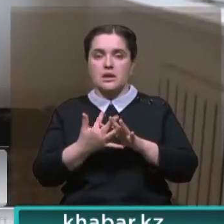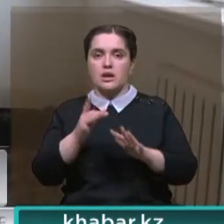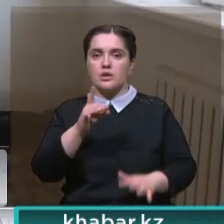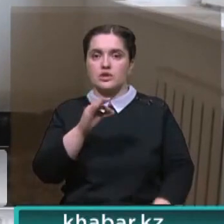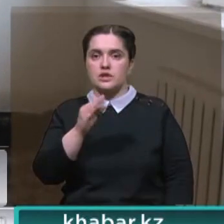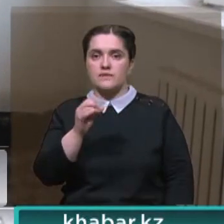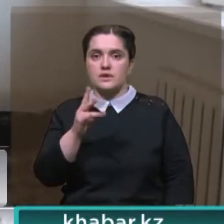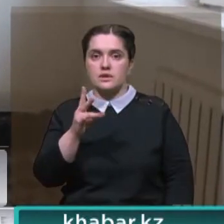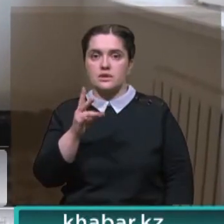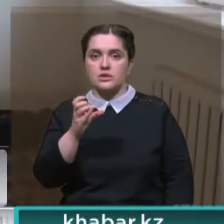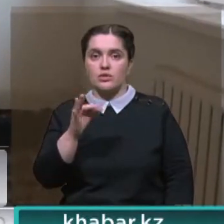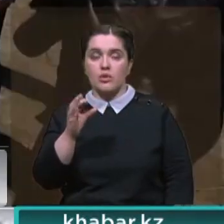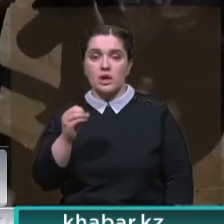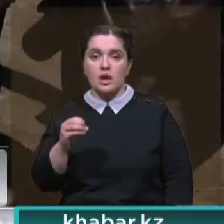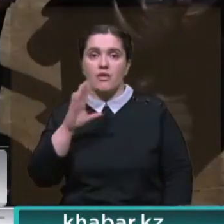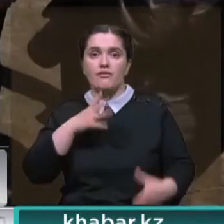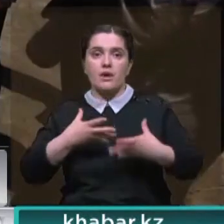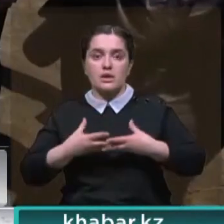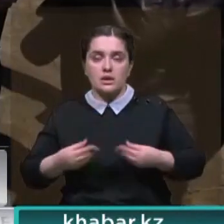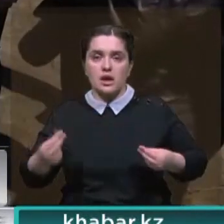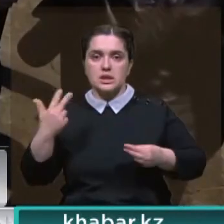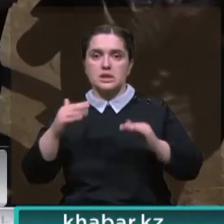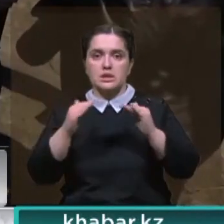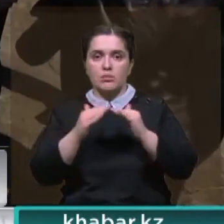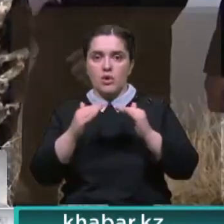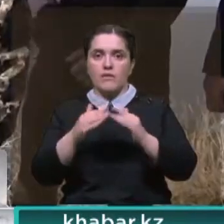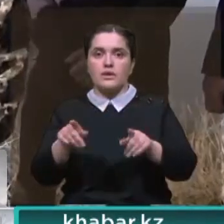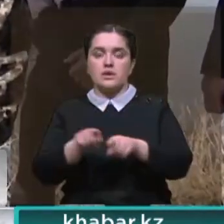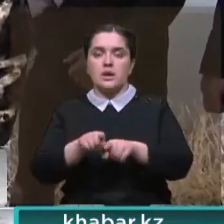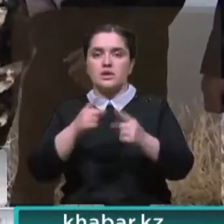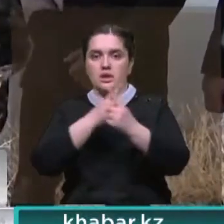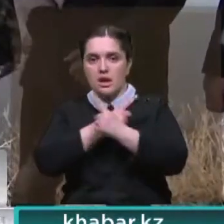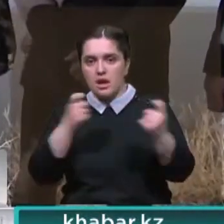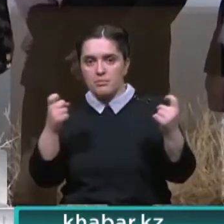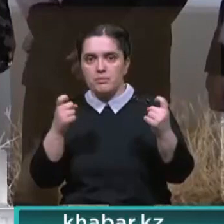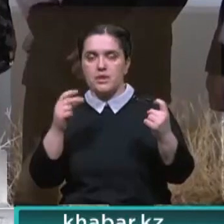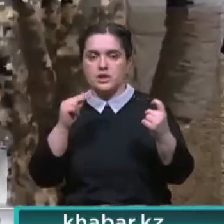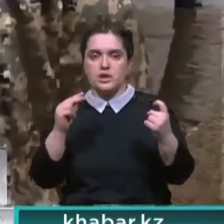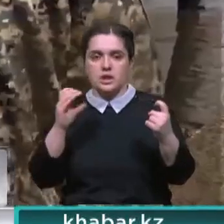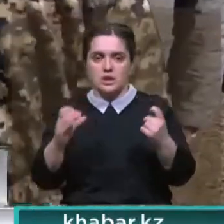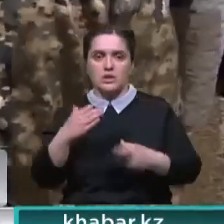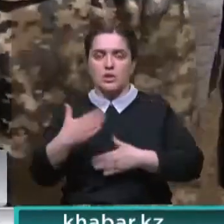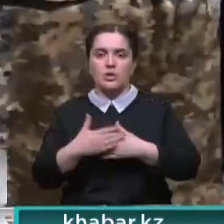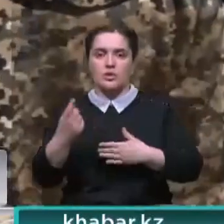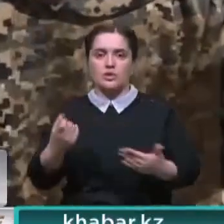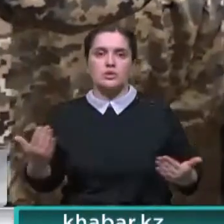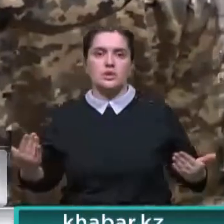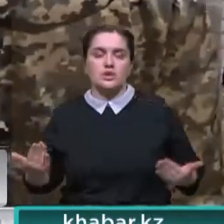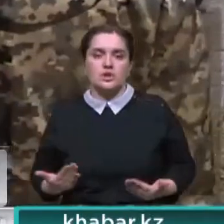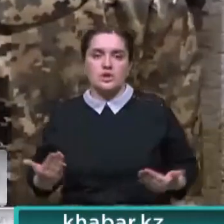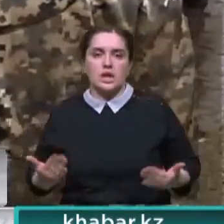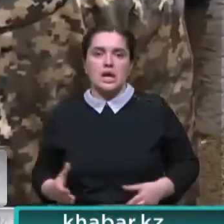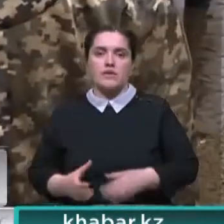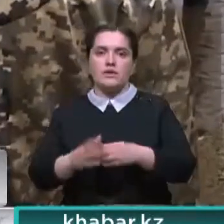в селе Рождественское, от талых вод пострадали около 30 домов. В регионе также объявлена чрезвычайная ситуация. Около